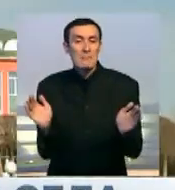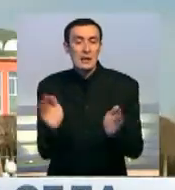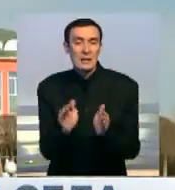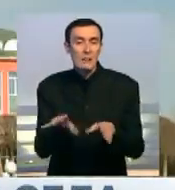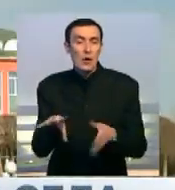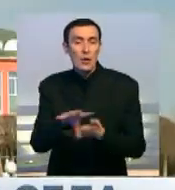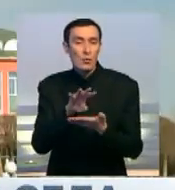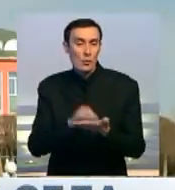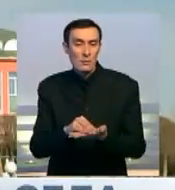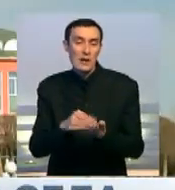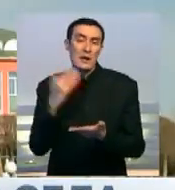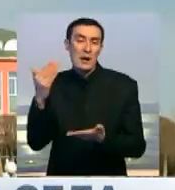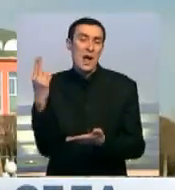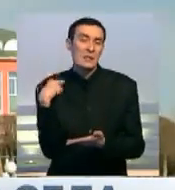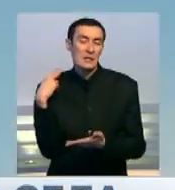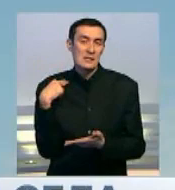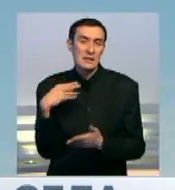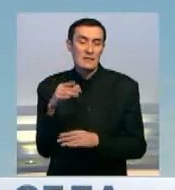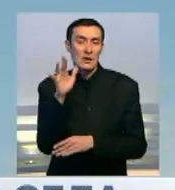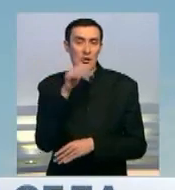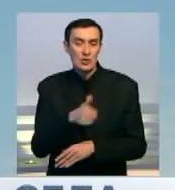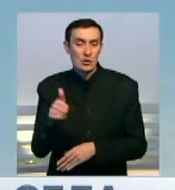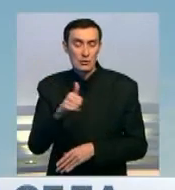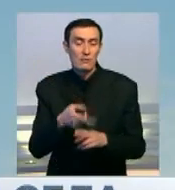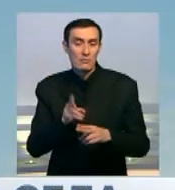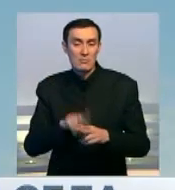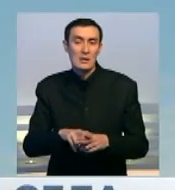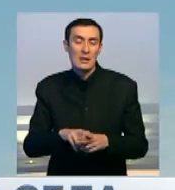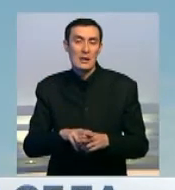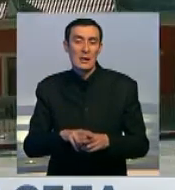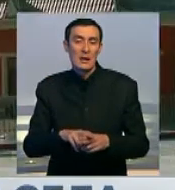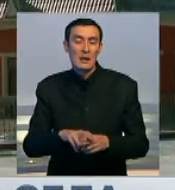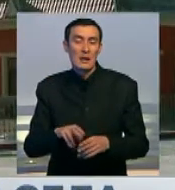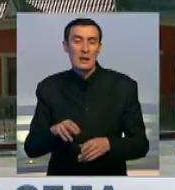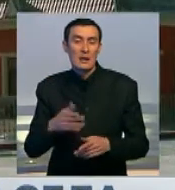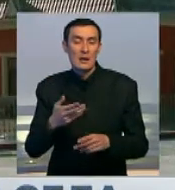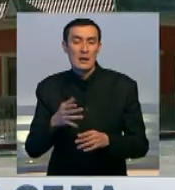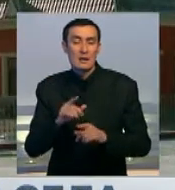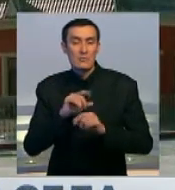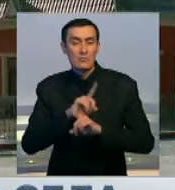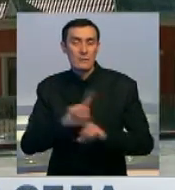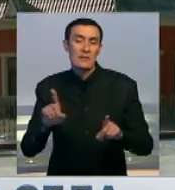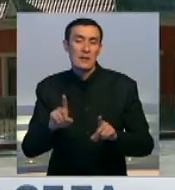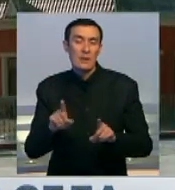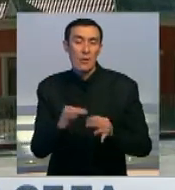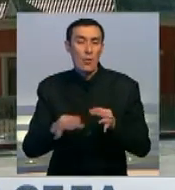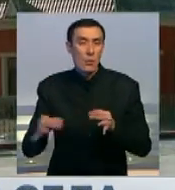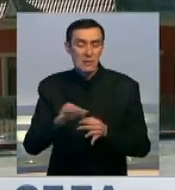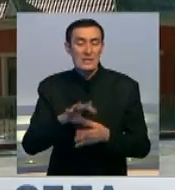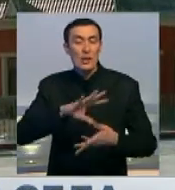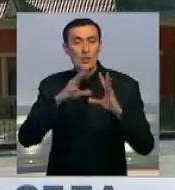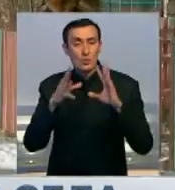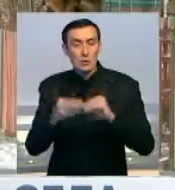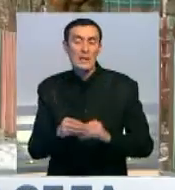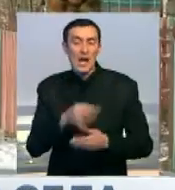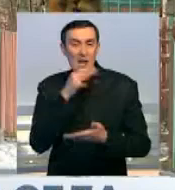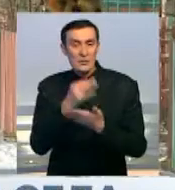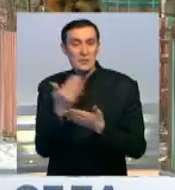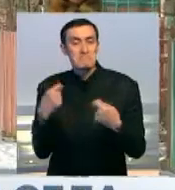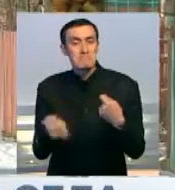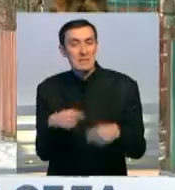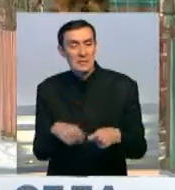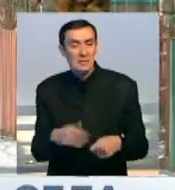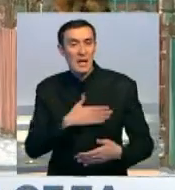копия лондонского Биг Бена. Сегодня аул Нагильясова стал визитной карточкой региона. Достижение – результат социальной ответственности